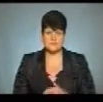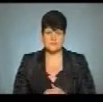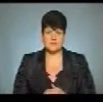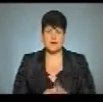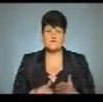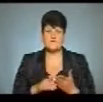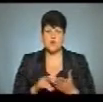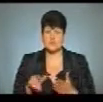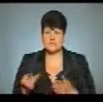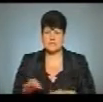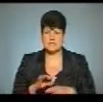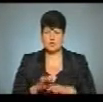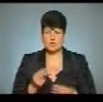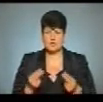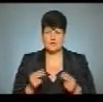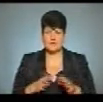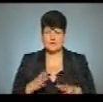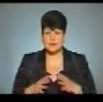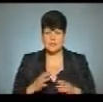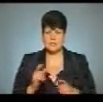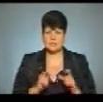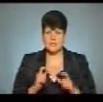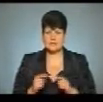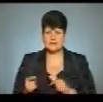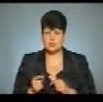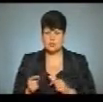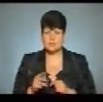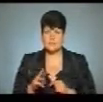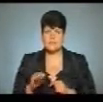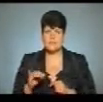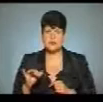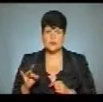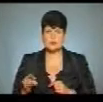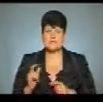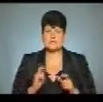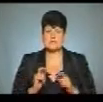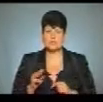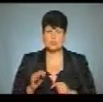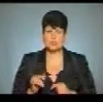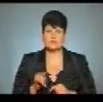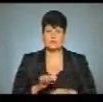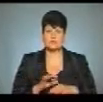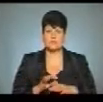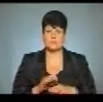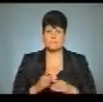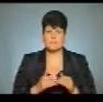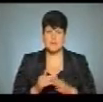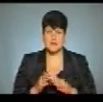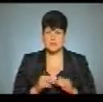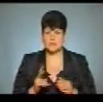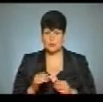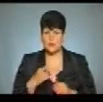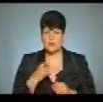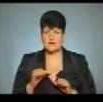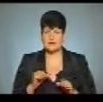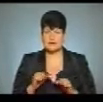Волонтери, які проводять ігрові тренінги – студенти Тернопільського місіонерського інституту. Вони проходять практику, каже керівник цього